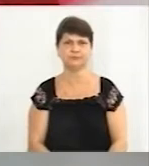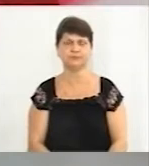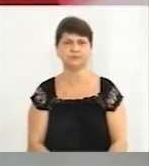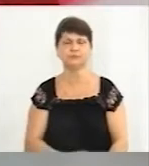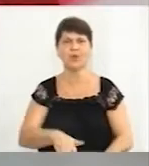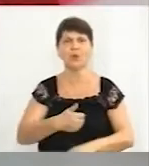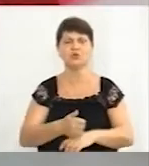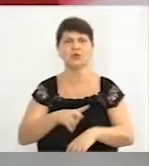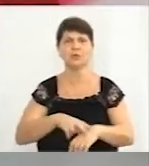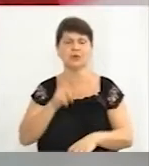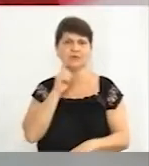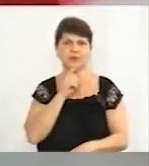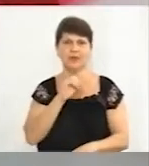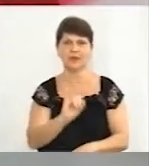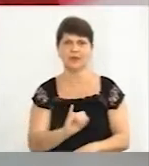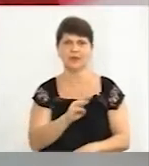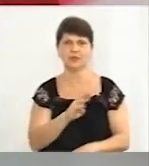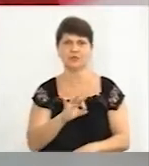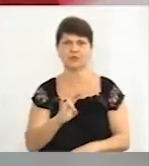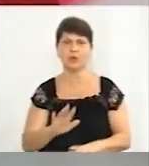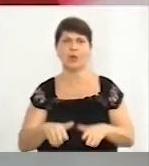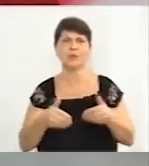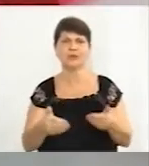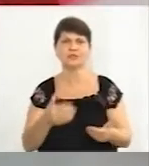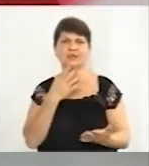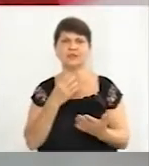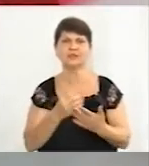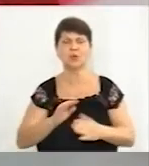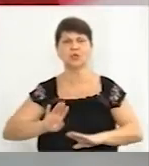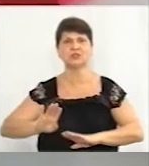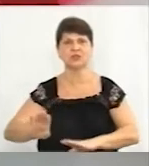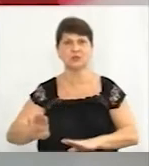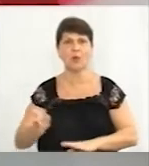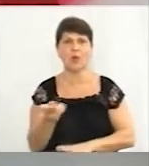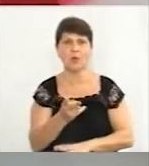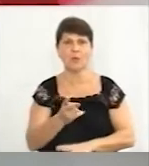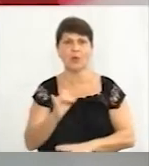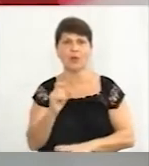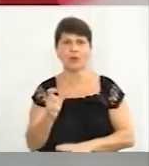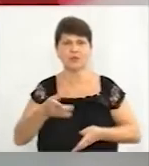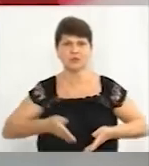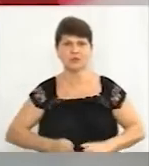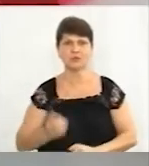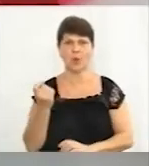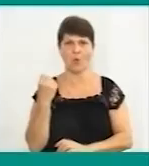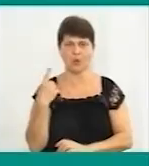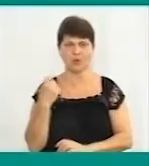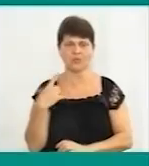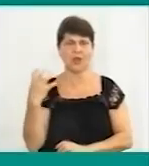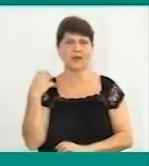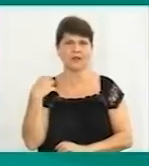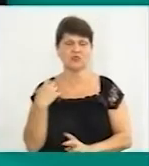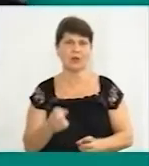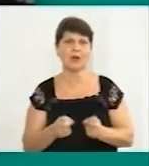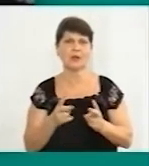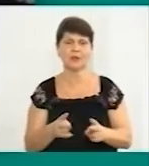Очільник поліції Вінниччини Іван Іщенко представив двох своїх заступників, обоє з Одеси. Так, заступником начальником